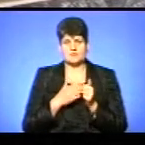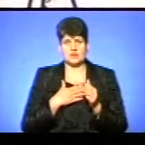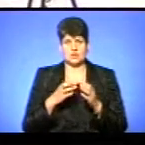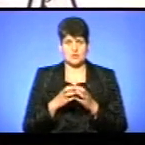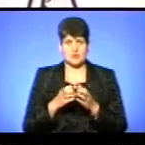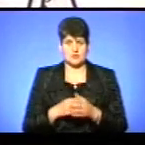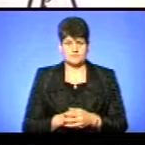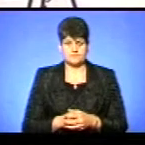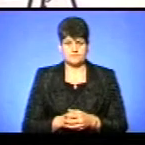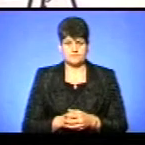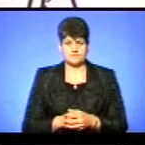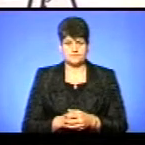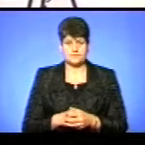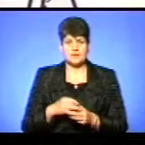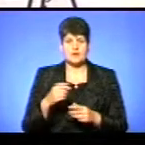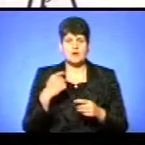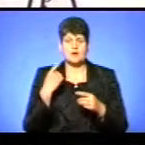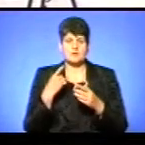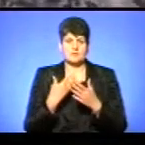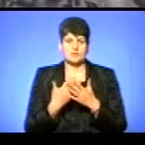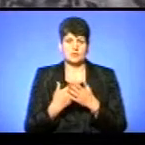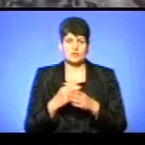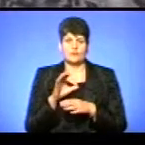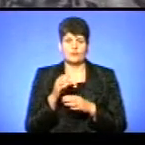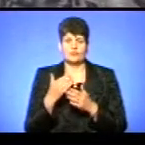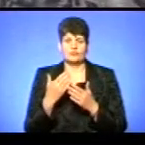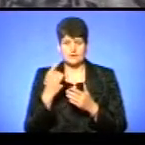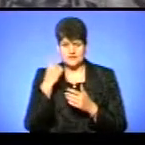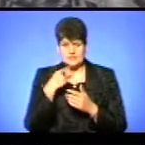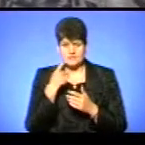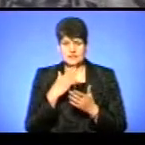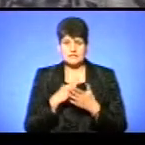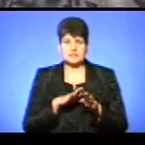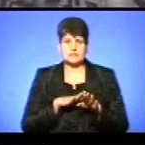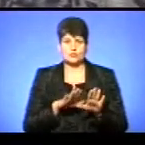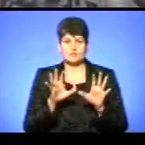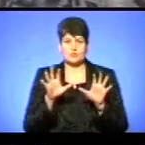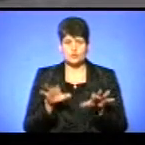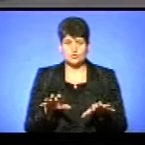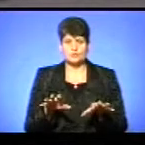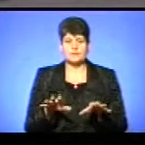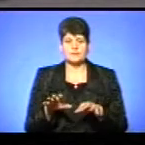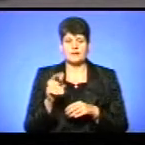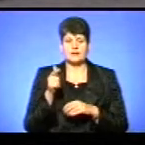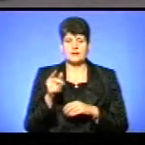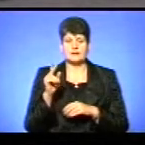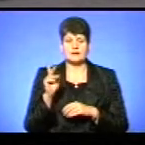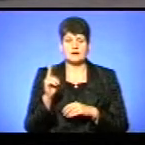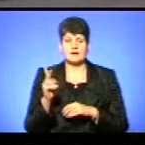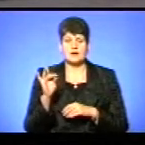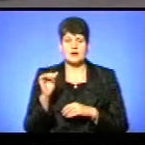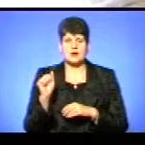громаді. Обличчям фотовиставки стала заступник сільського голови Великогаївської об'єднаної громади Галина